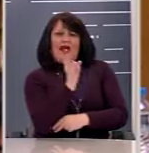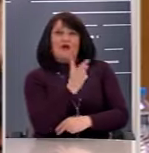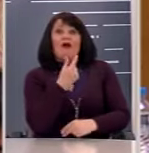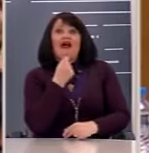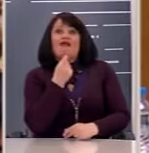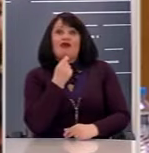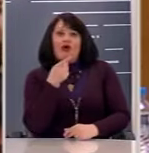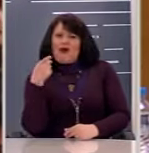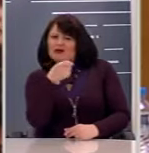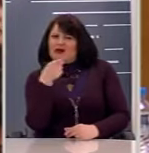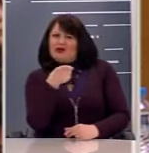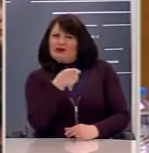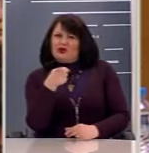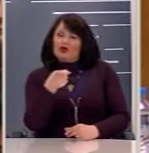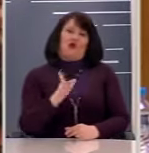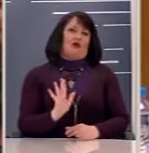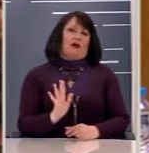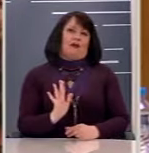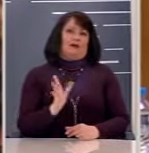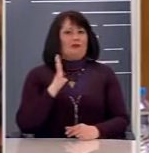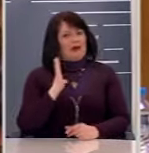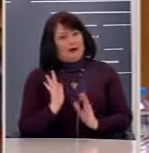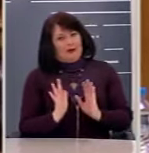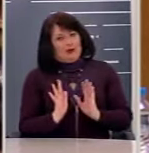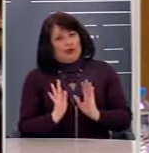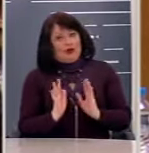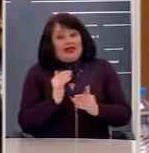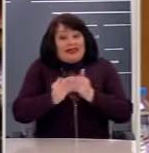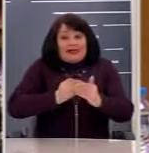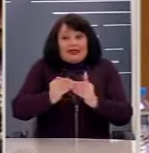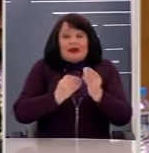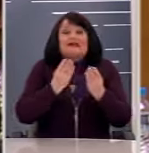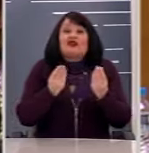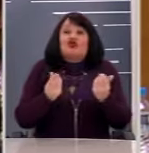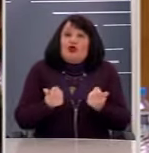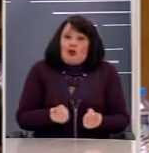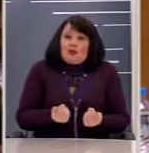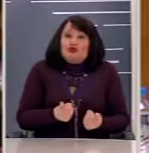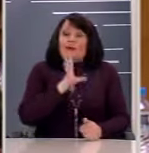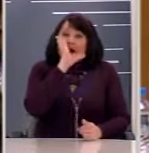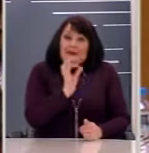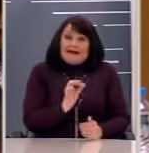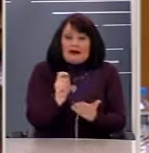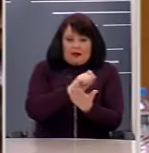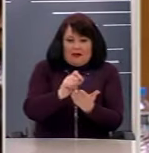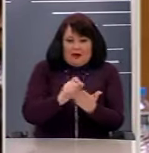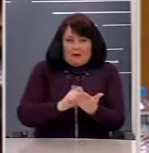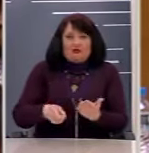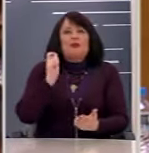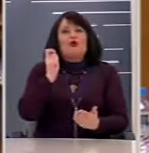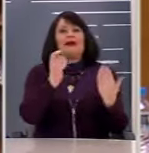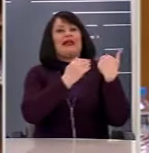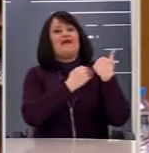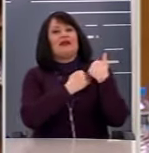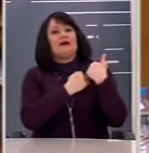κάθε πολίτη. Να πάμε λοιπόν σε μια διαδικασία που πραγματικά να καταγραφούν οι πολιτικές ευθύνες που